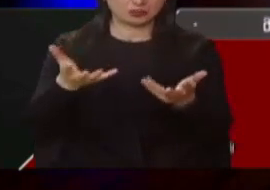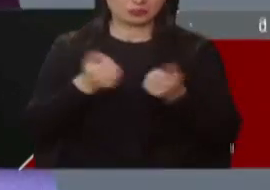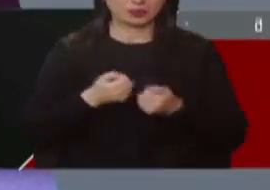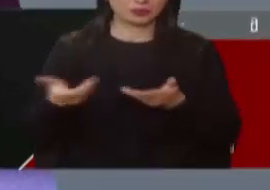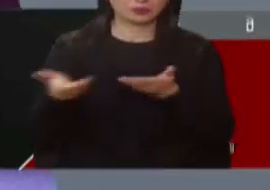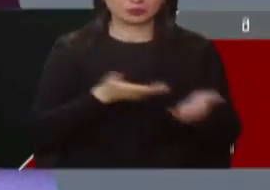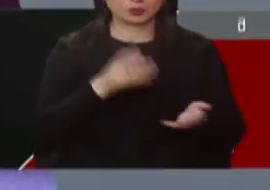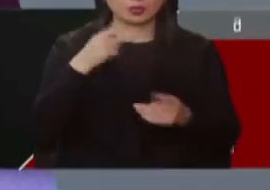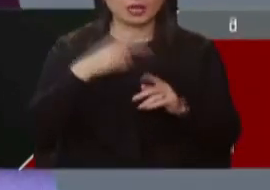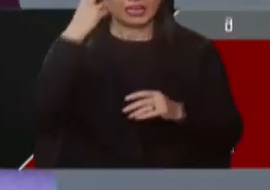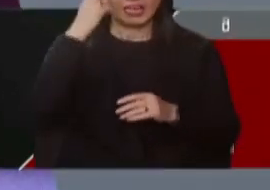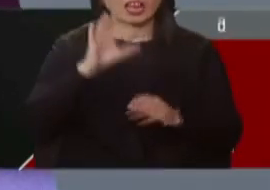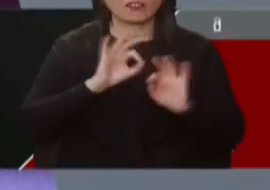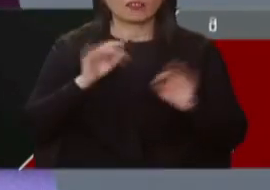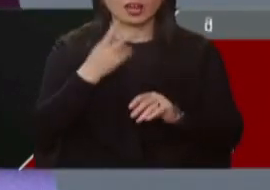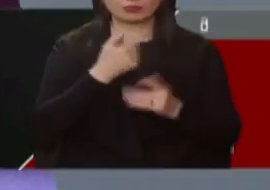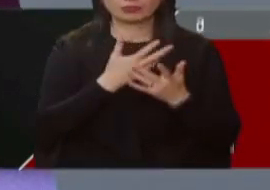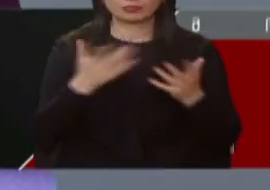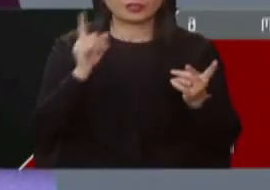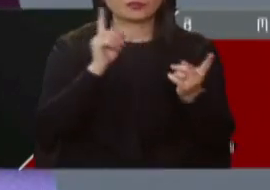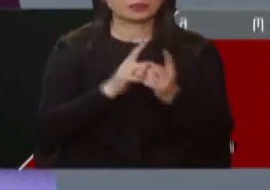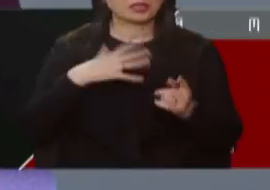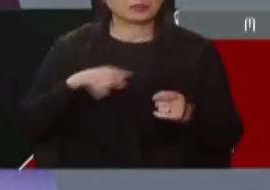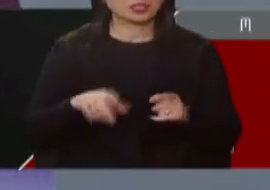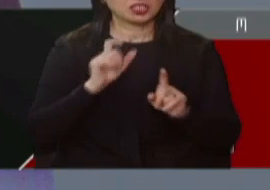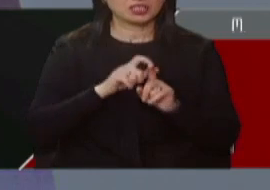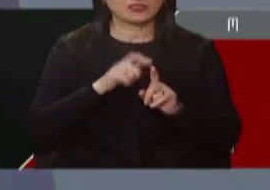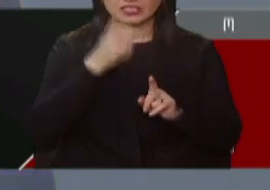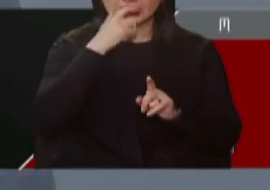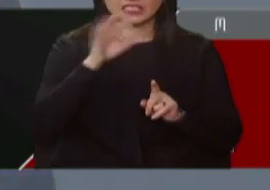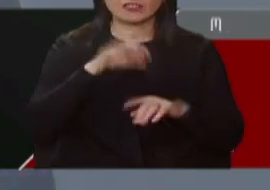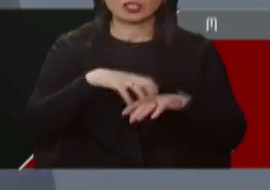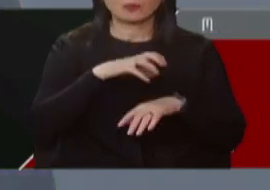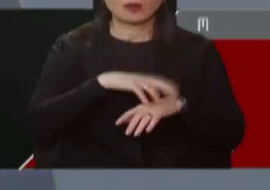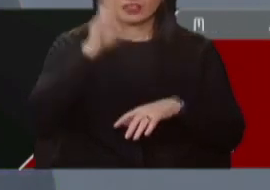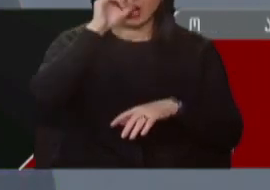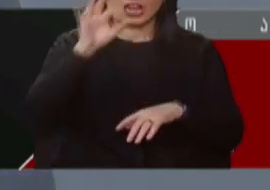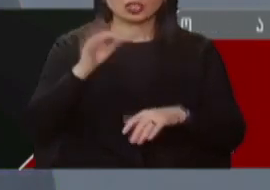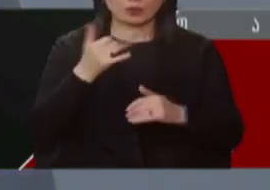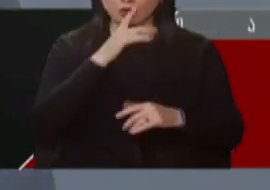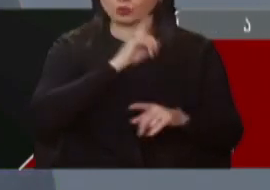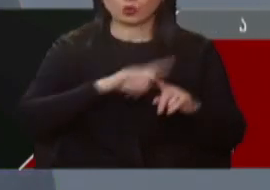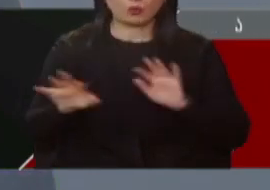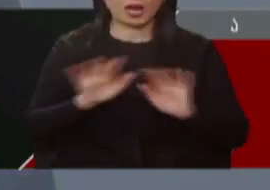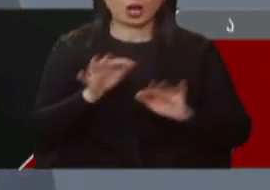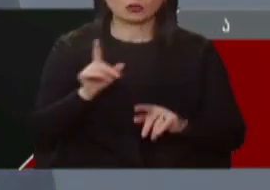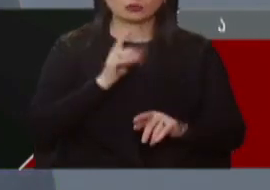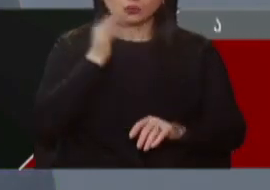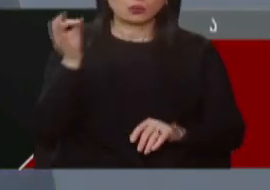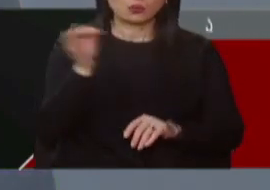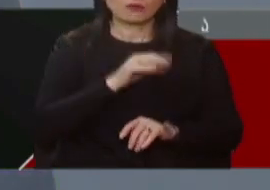mzad aris Kievidan mimartobs araertgvar omnat khvdebian Tbilisshi Saakashvilis partia khelisuflebis ganakhla droul reagirebas